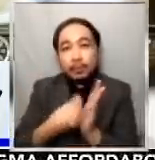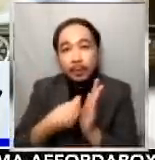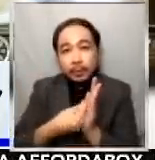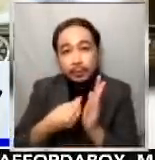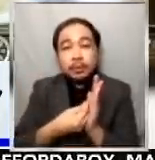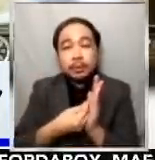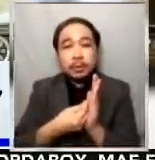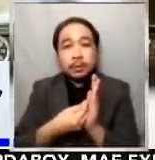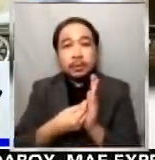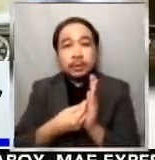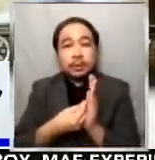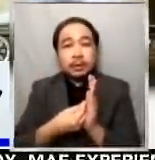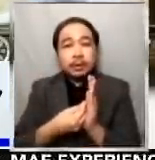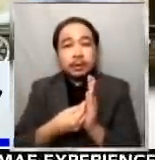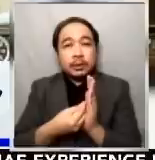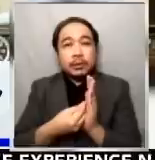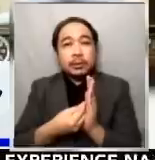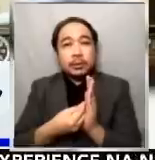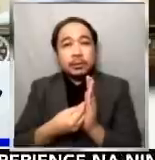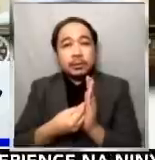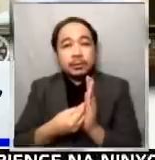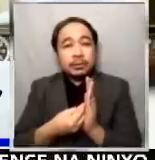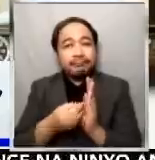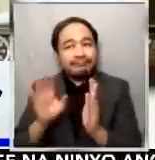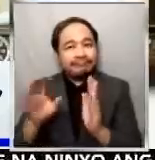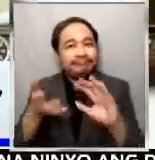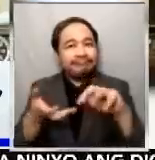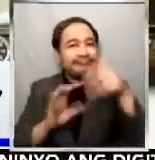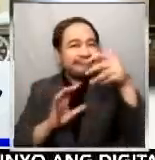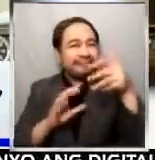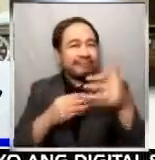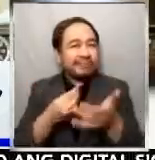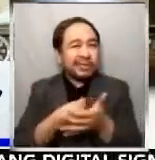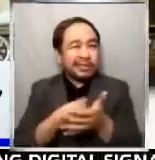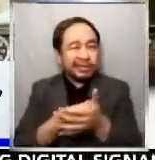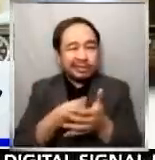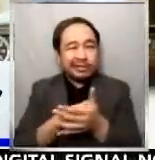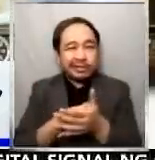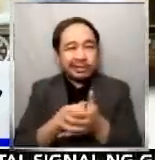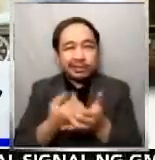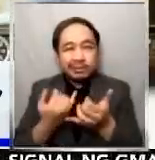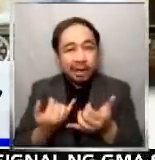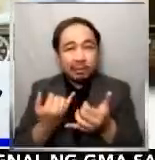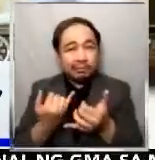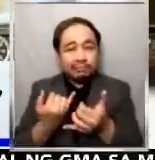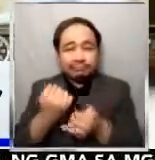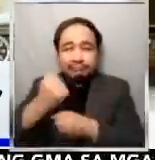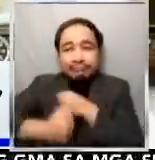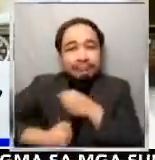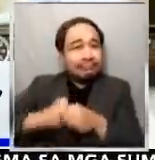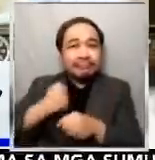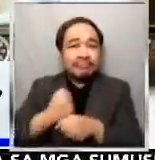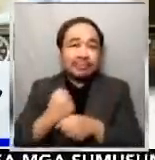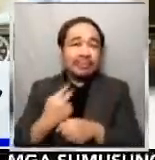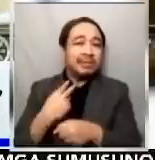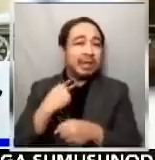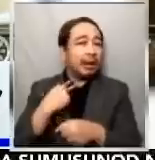ano kayo sa pera, naghirap kayo kasi walang, hindi makalabas.